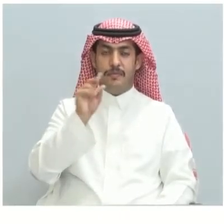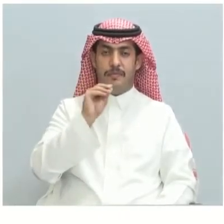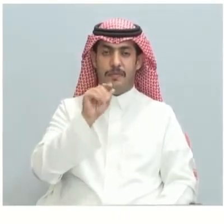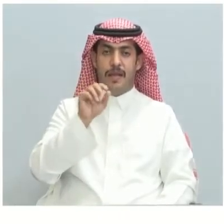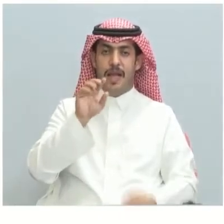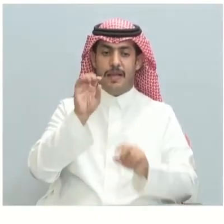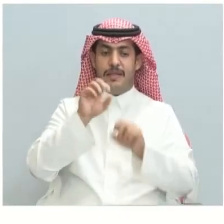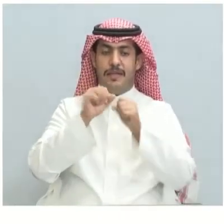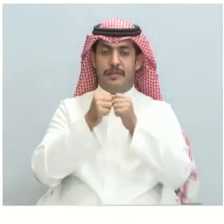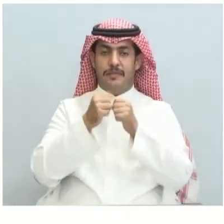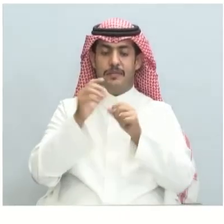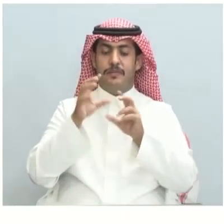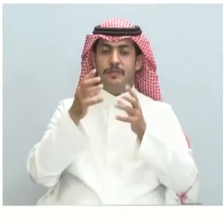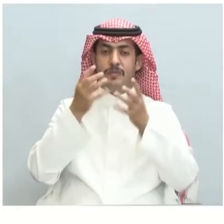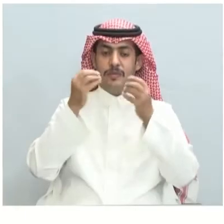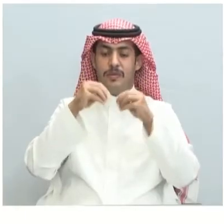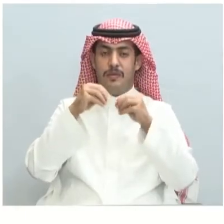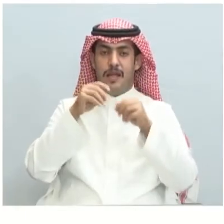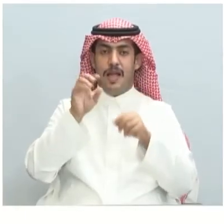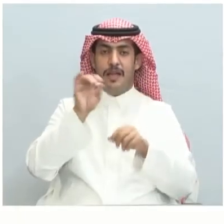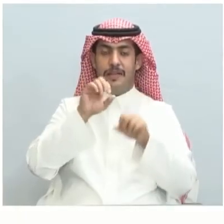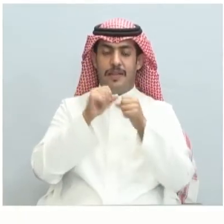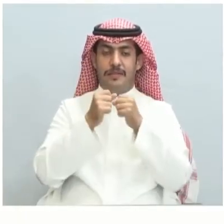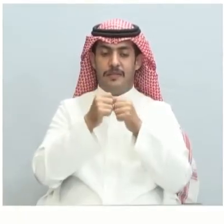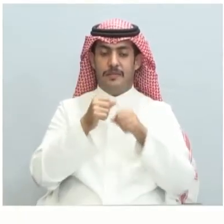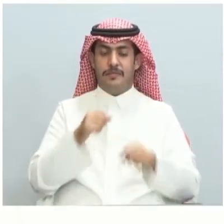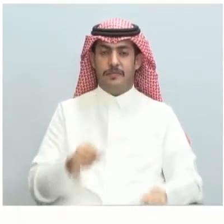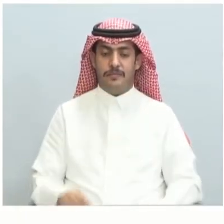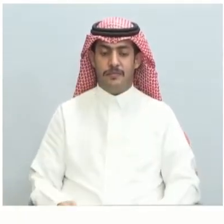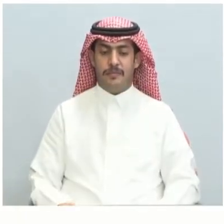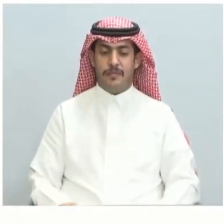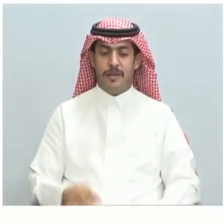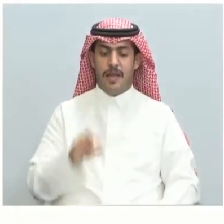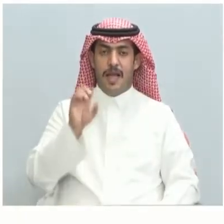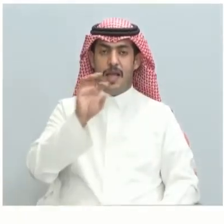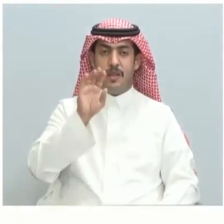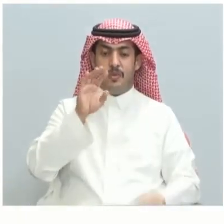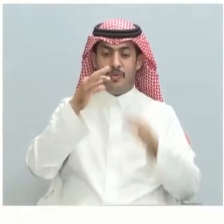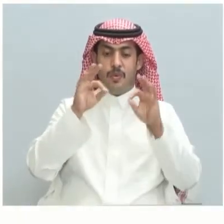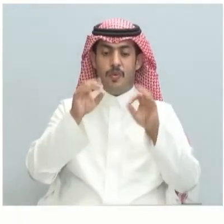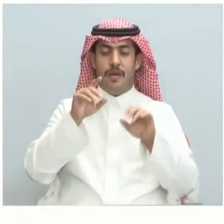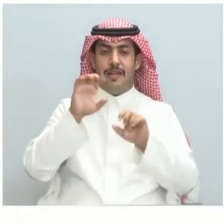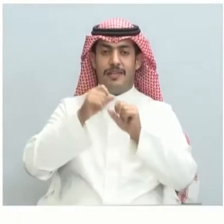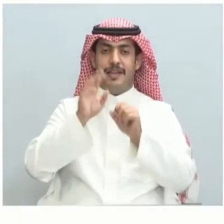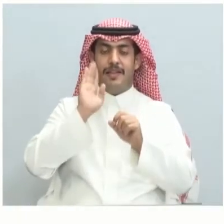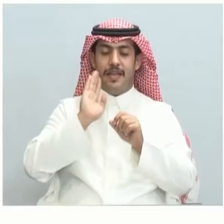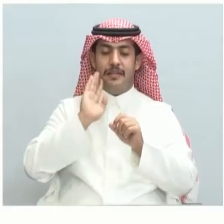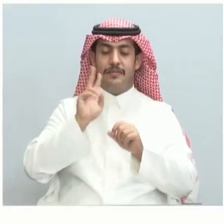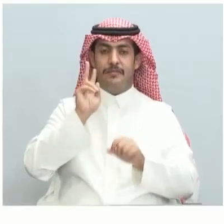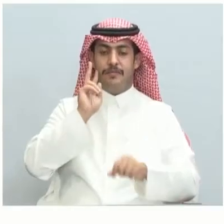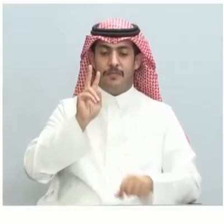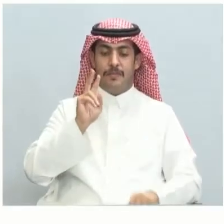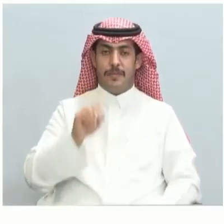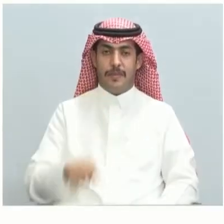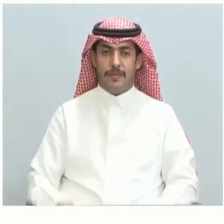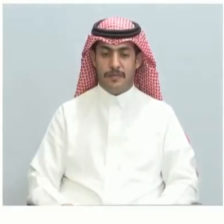العدد الكسري ويتكون العدد الكسري من عدد كلي وكسر اعتيادي انظر ابن البنات